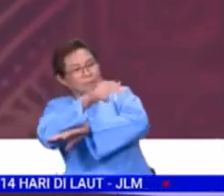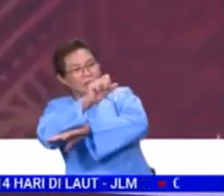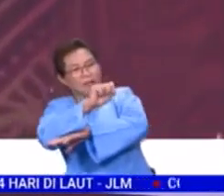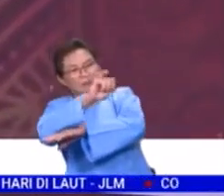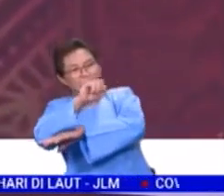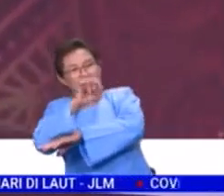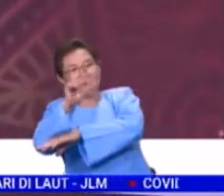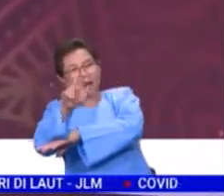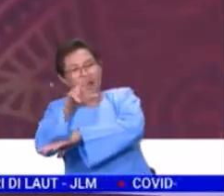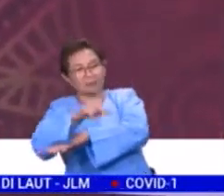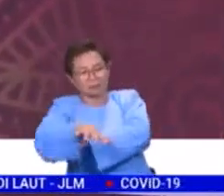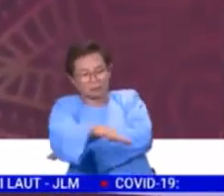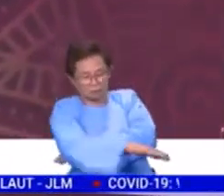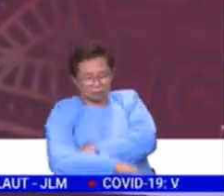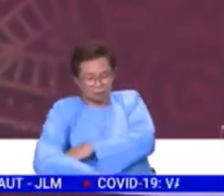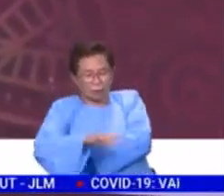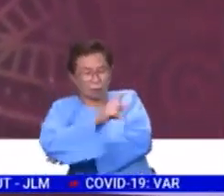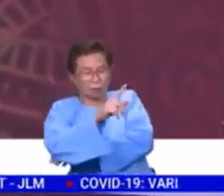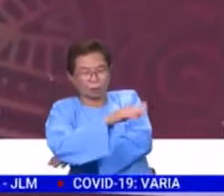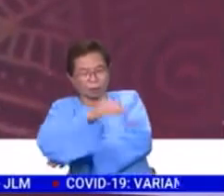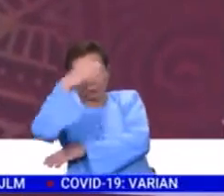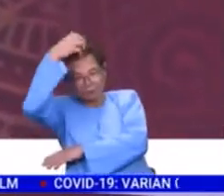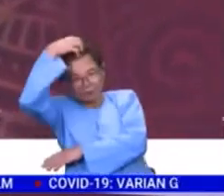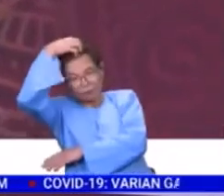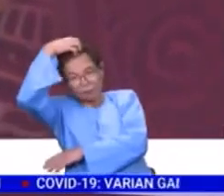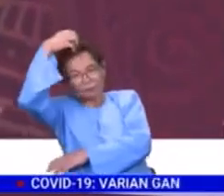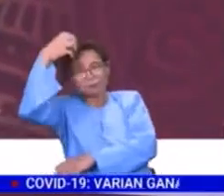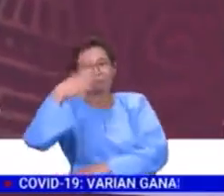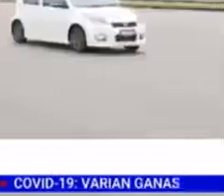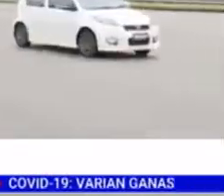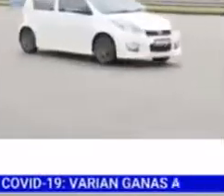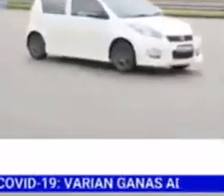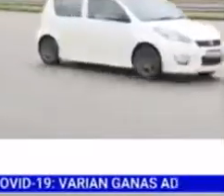di sekitar Kuala Lumpur dan Selangor.